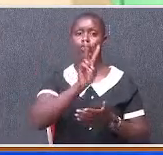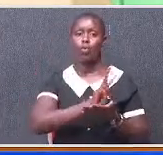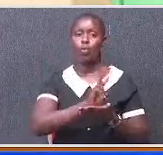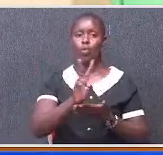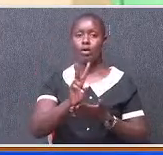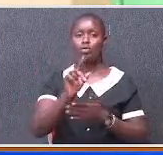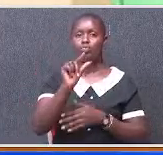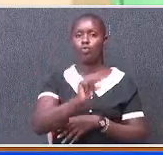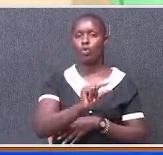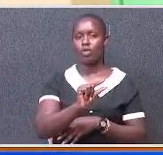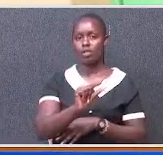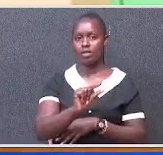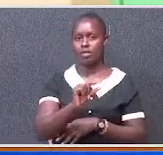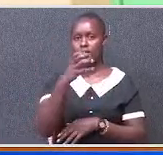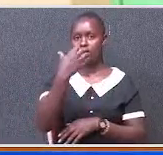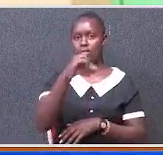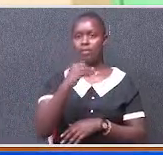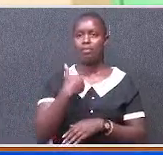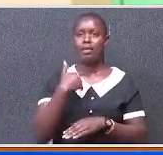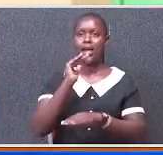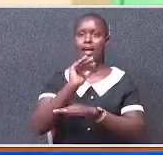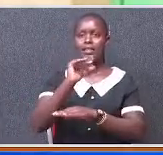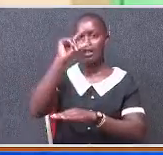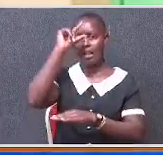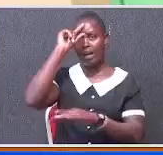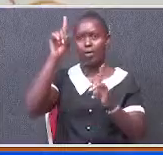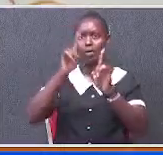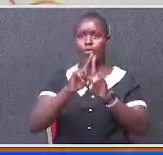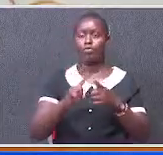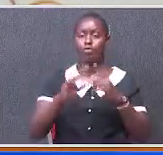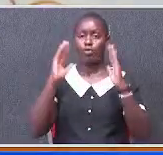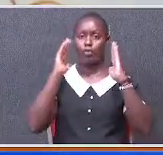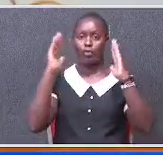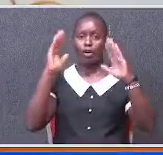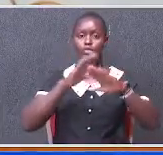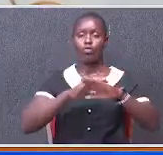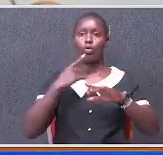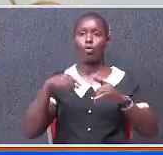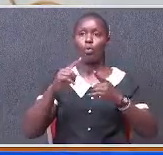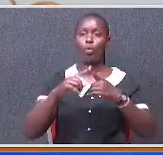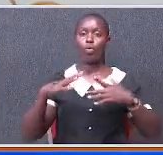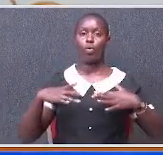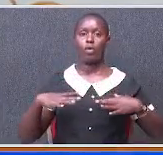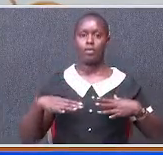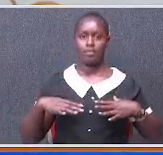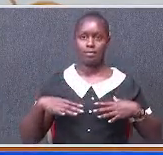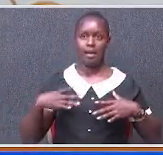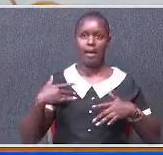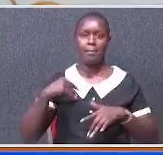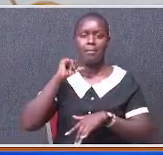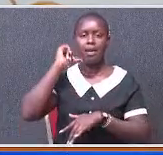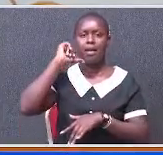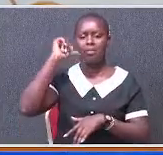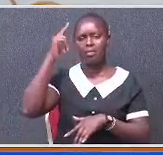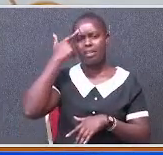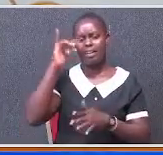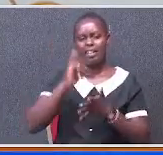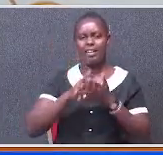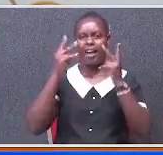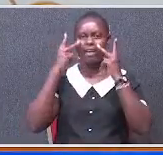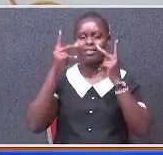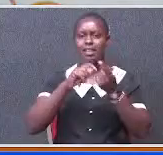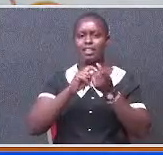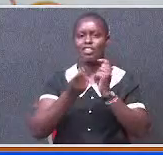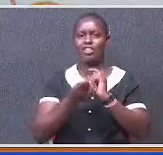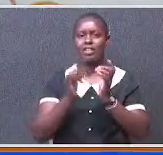kidogo, so ningeomba serikali waangalie mambo ya holiday. Usidhani kwamba tumeweza kuona yale mabadiliko ambao walikuwa wamezungumzia